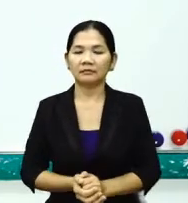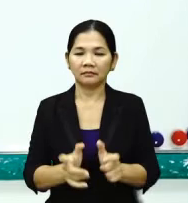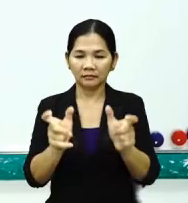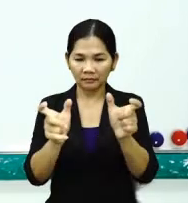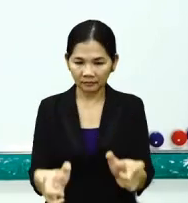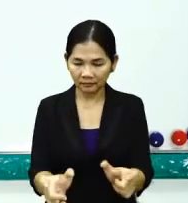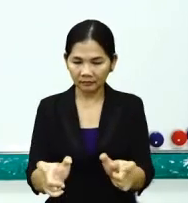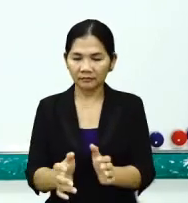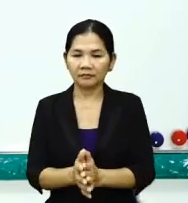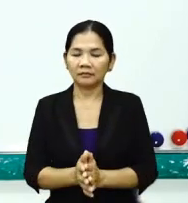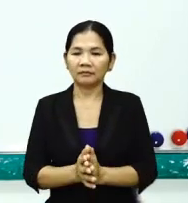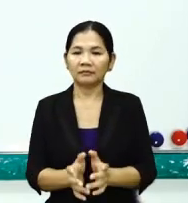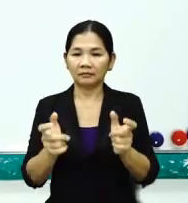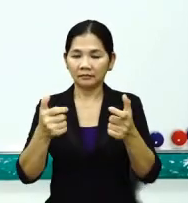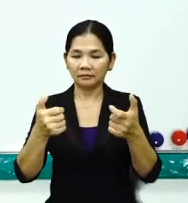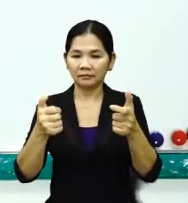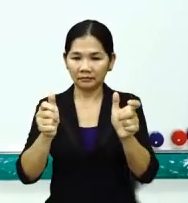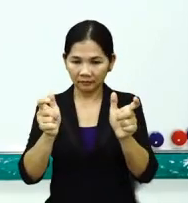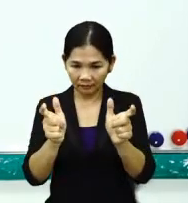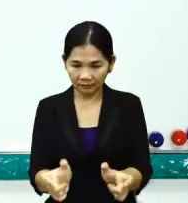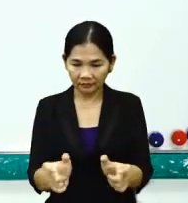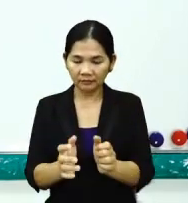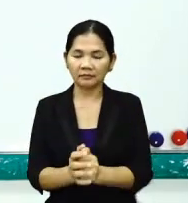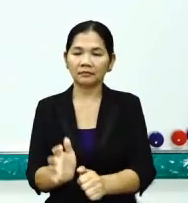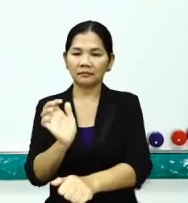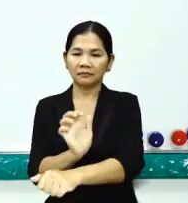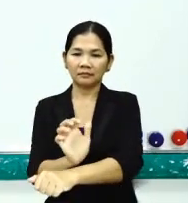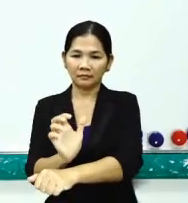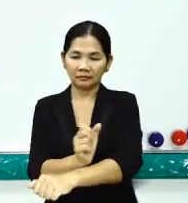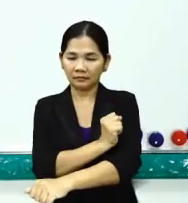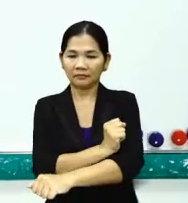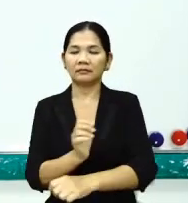niêng ban chliết